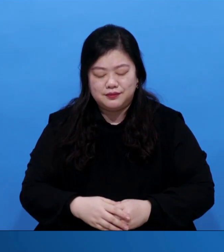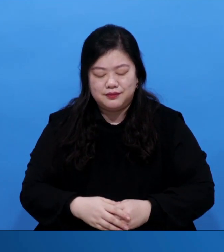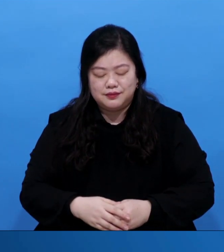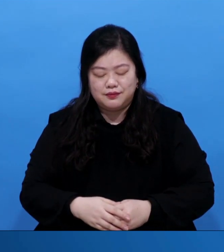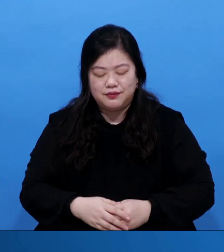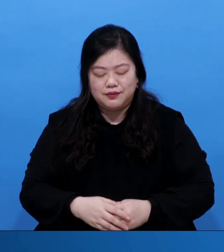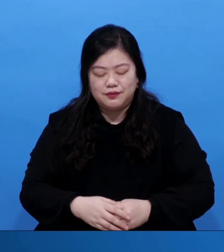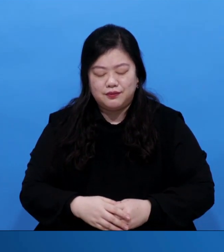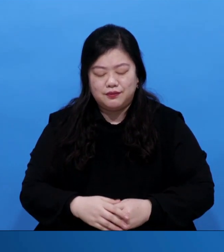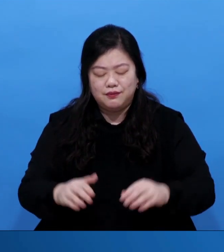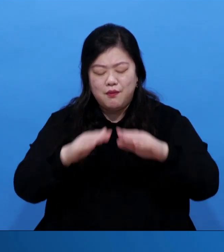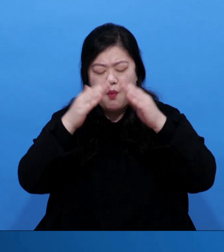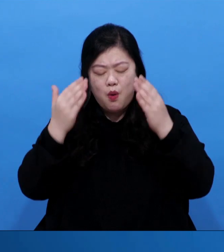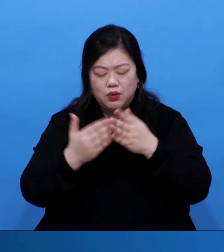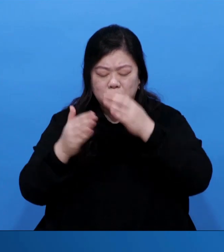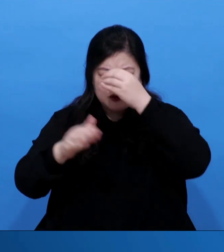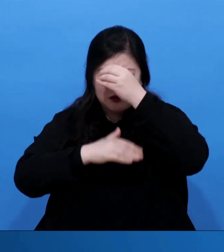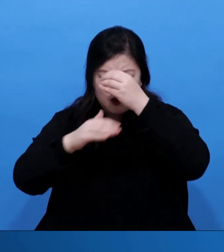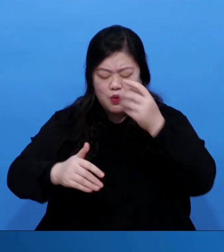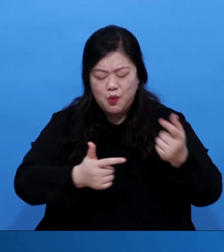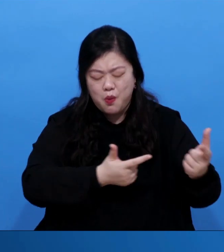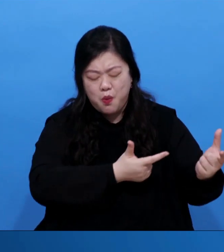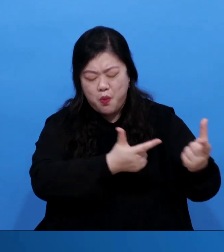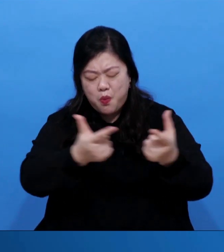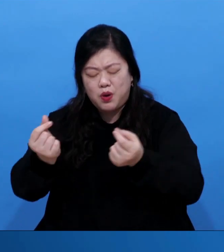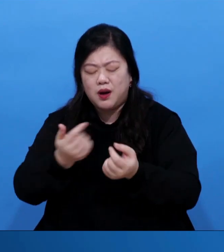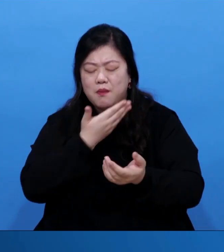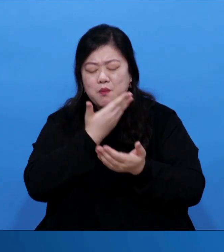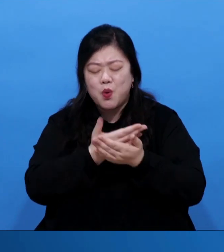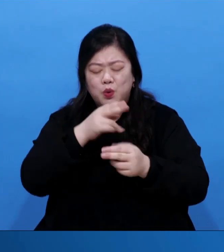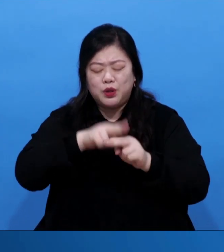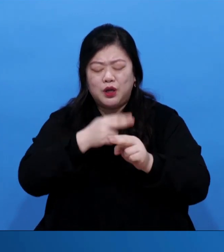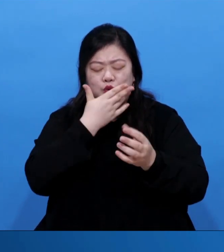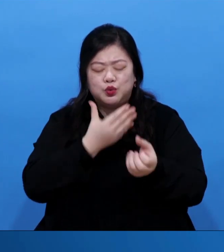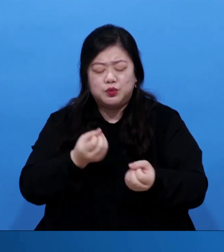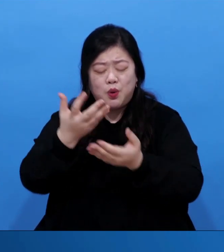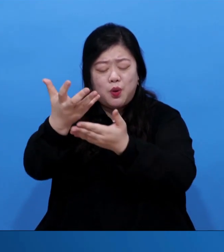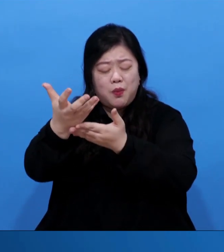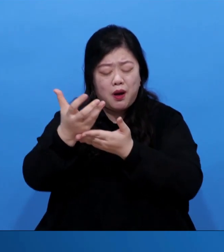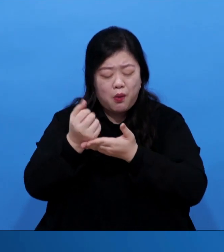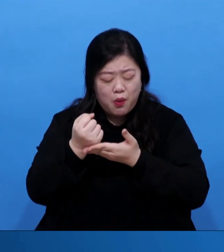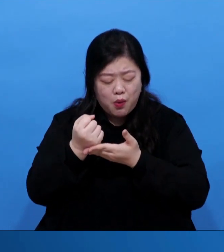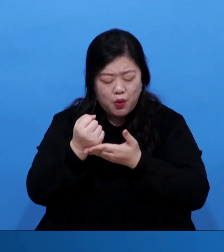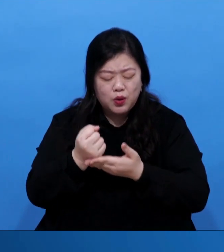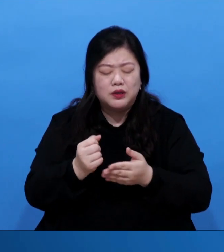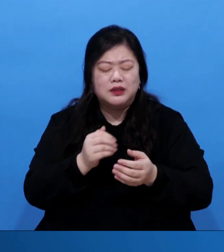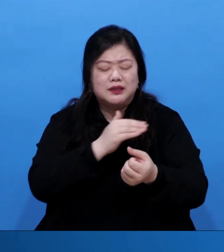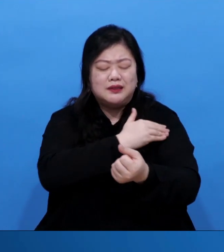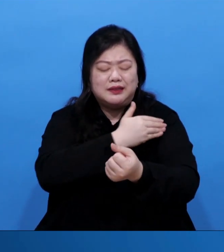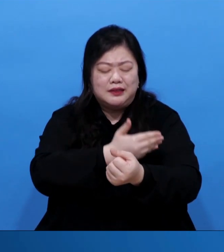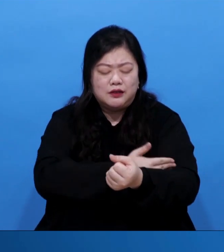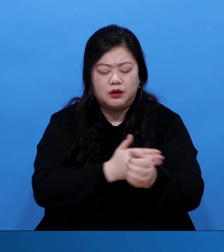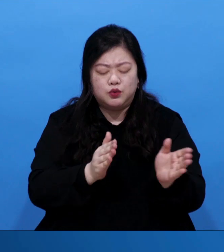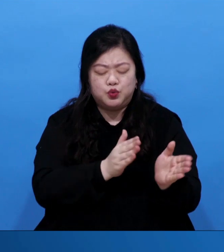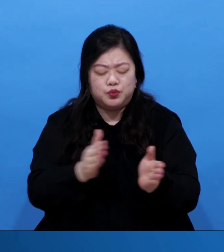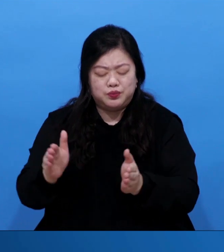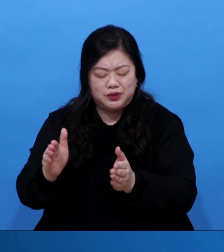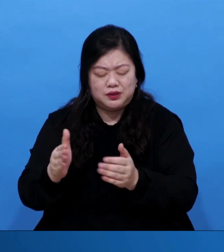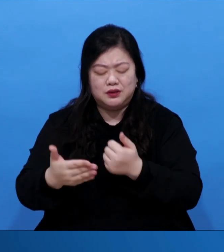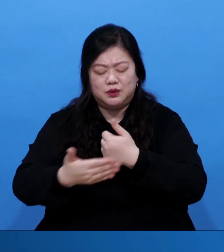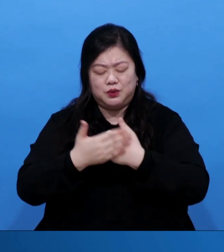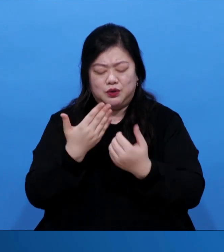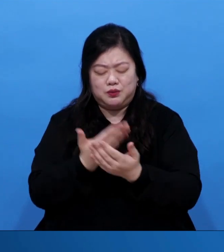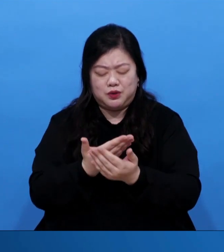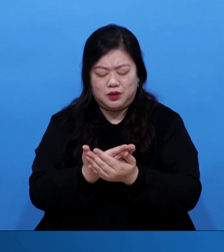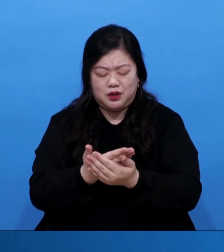보좌의 축복으로 세계복음화하는 능력을 갖추게 해 주옵소서. May we all be equipped with the power of the throne to be able to do world evangelization. 특히